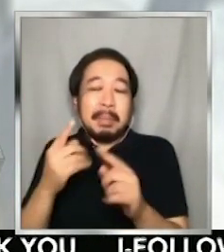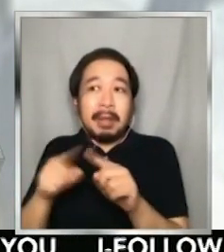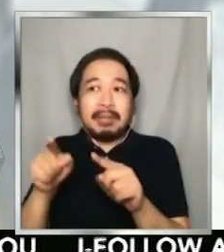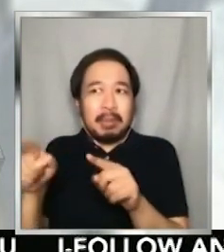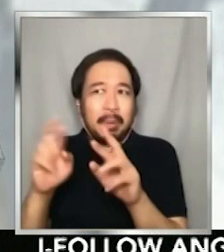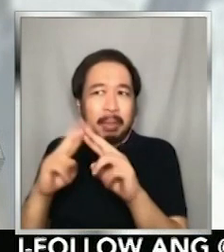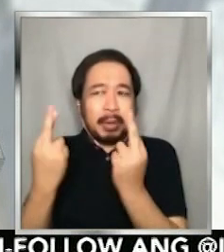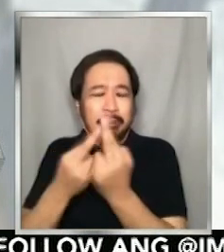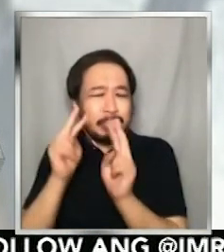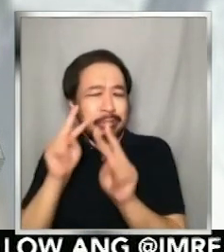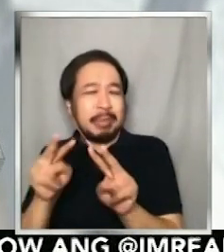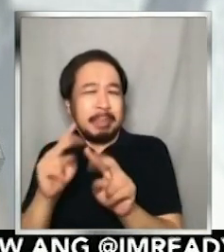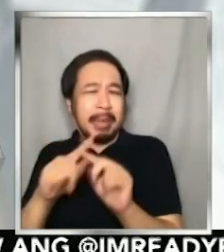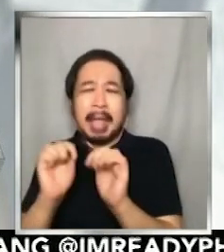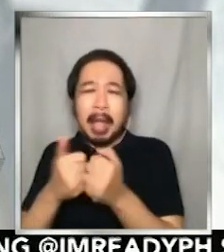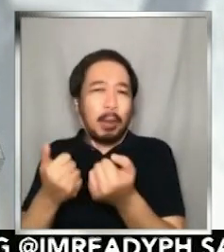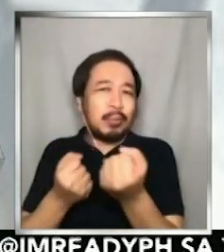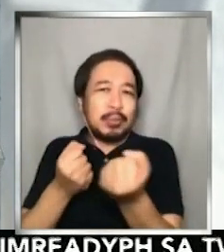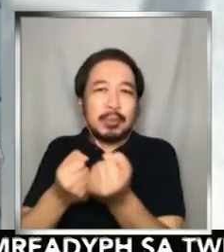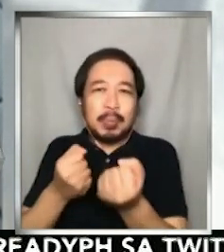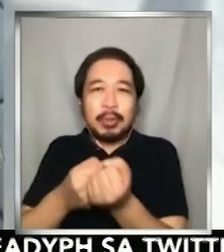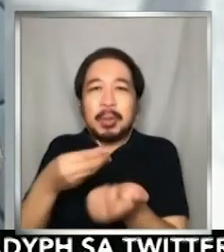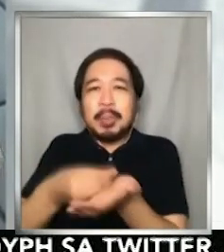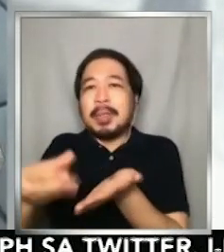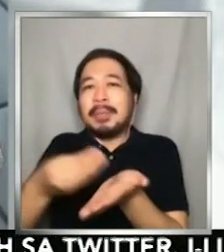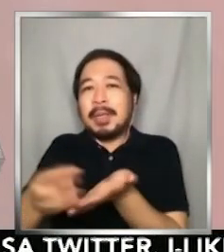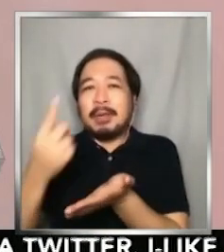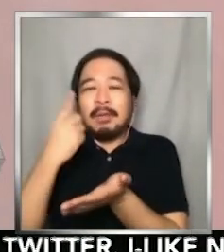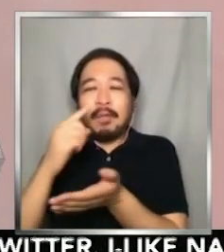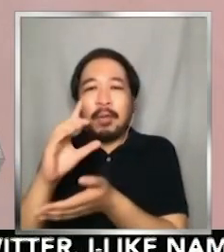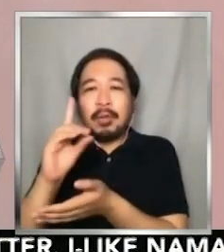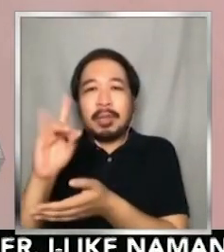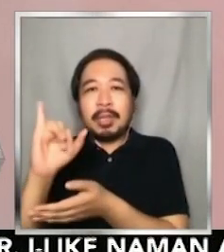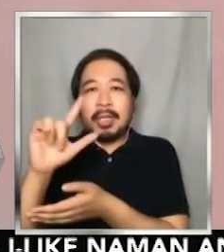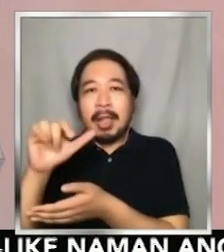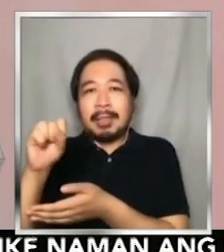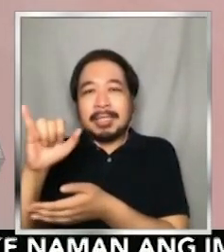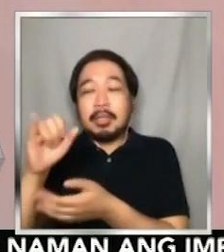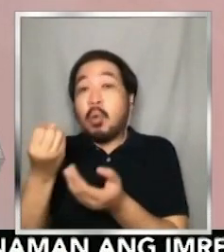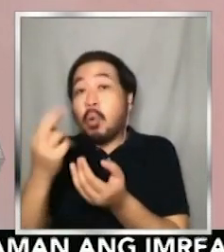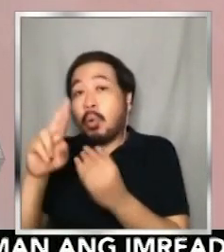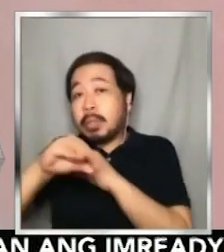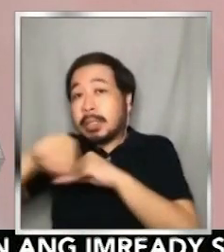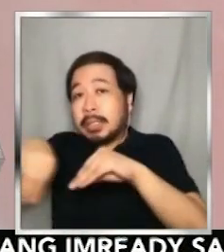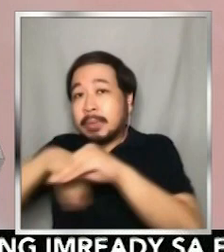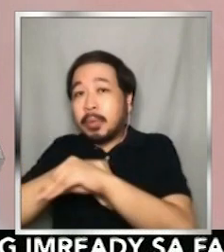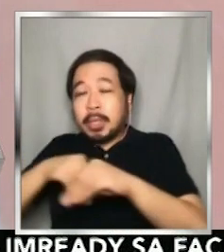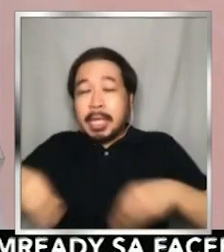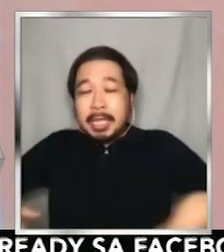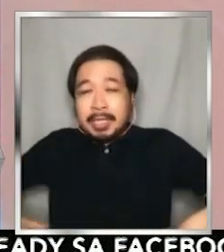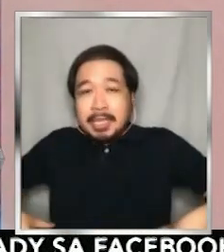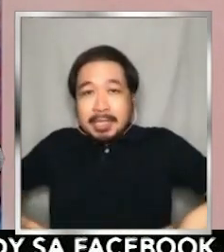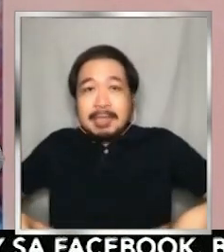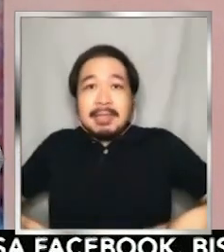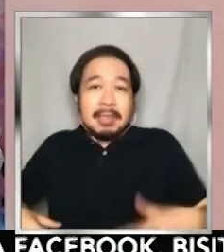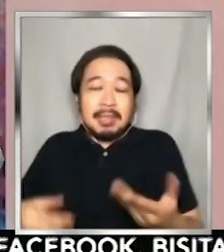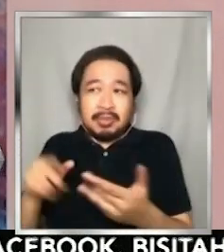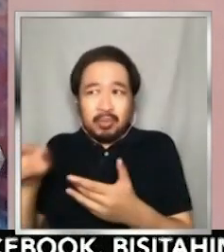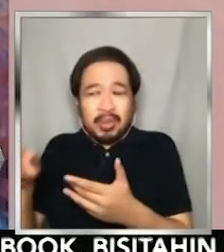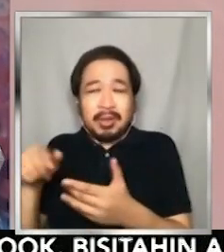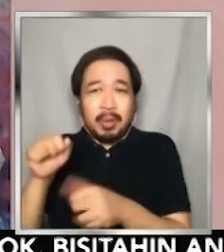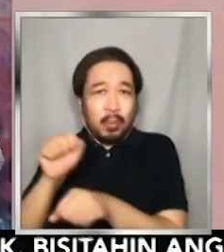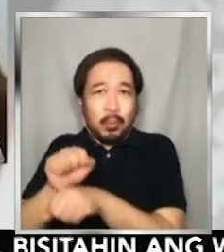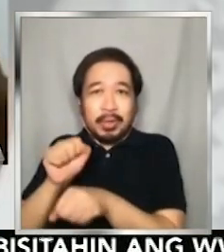ang gastusin para sa dialysis o di kaya ang isang kidney transplant para sa tulad ni Manolito na di naman kalakihan ang kita bilang tagagawa ng